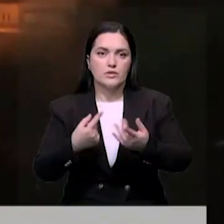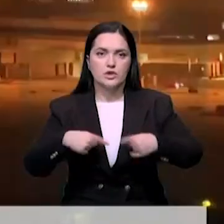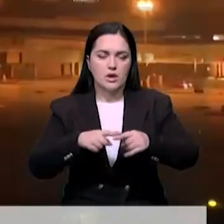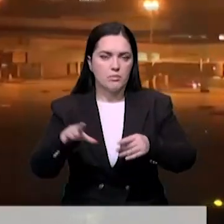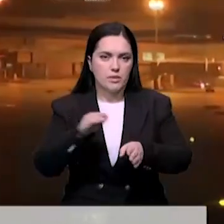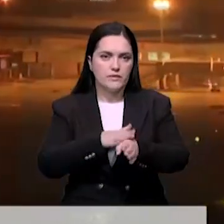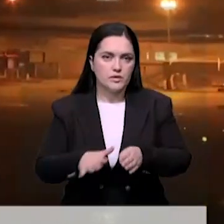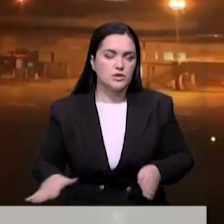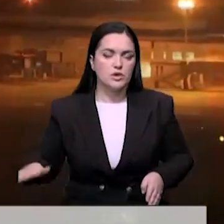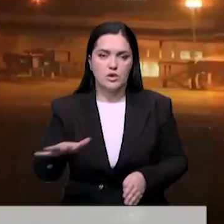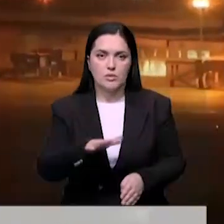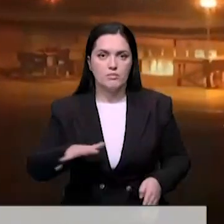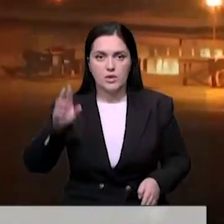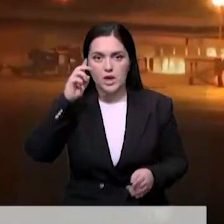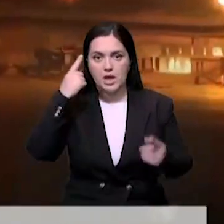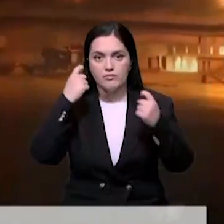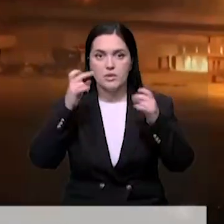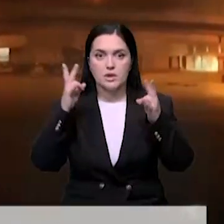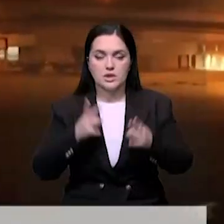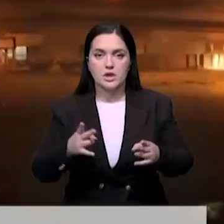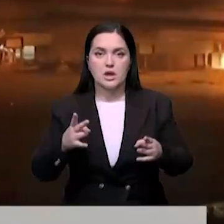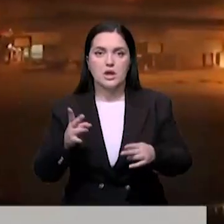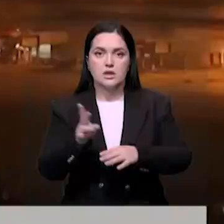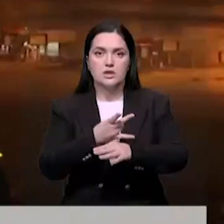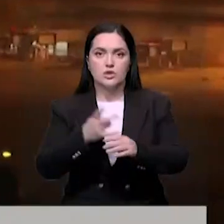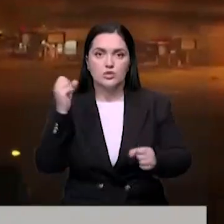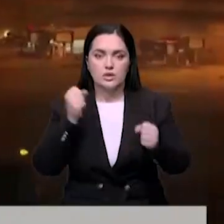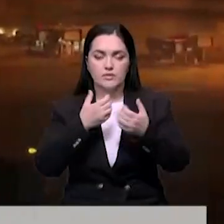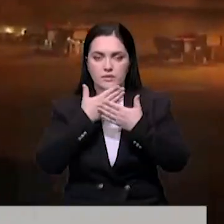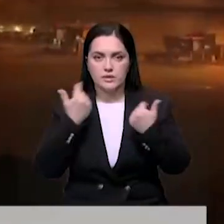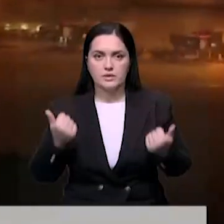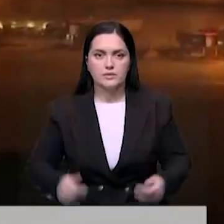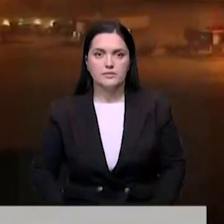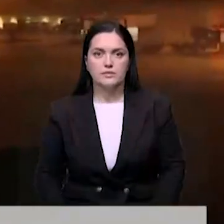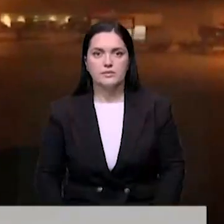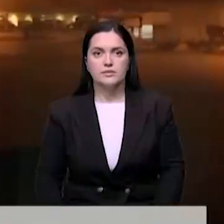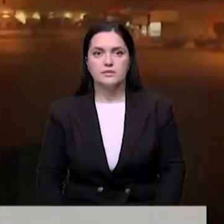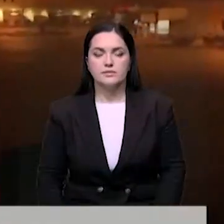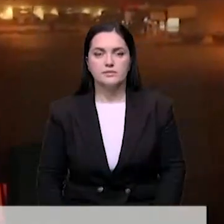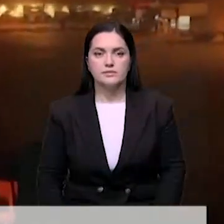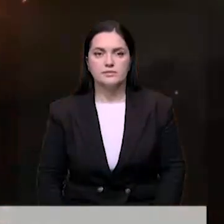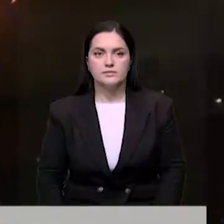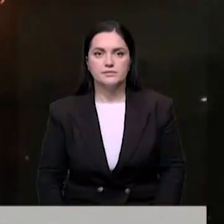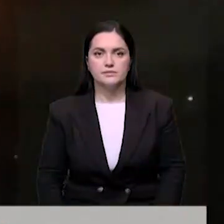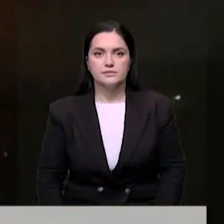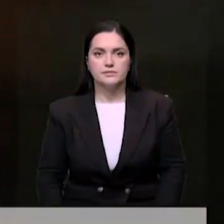финансового учреждения по всей стране. Информации о пострадавших от ночных ударов нет.